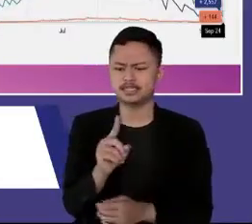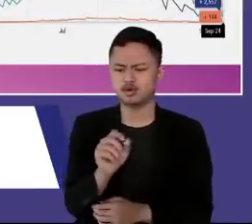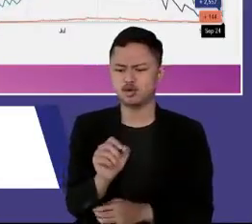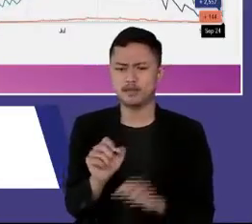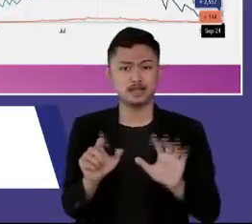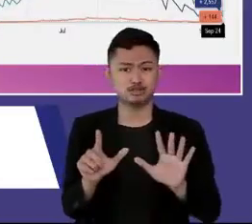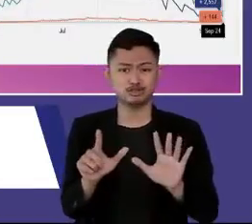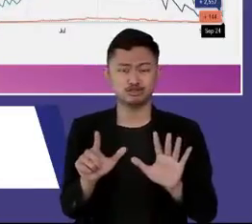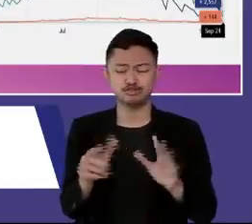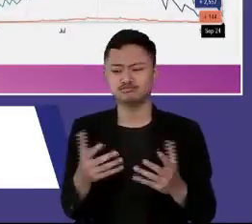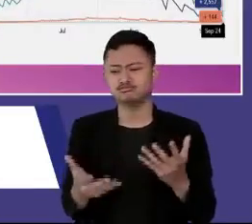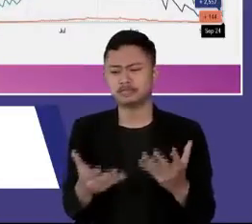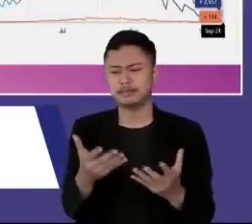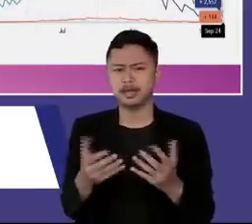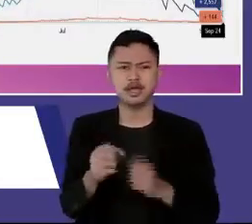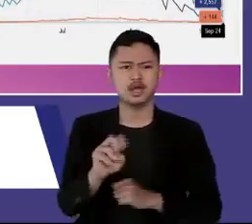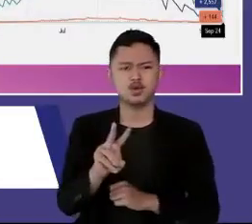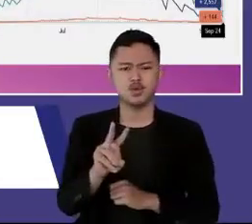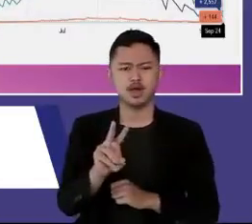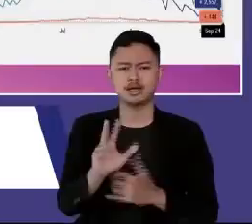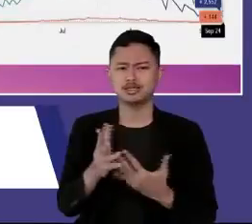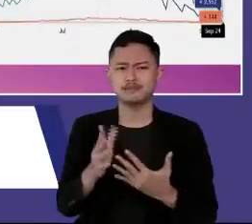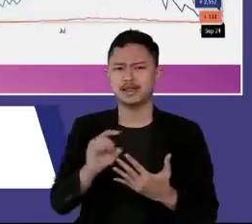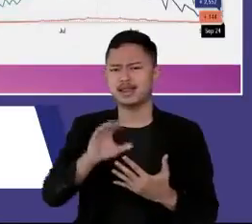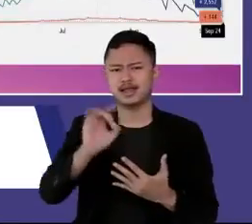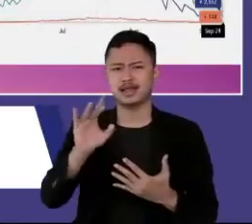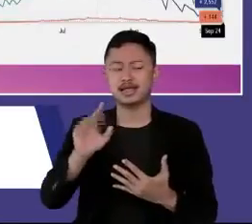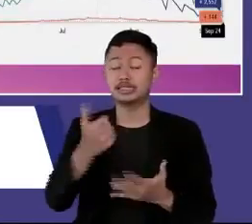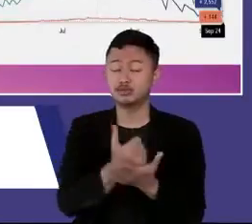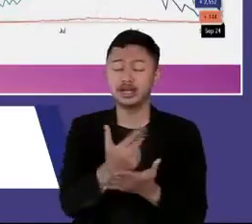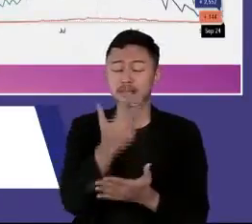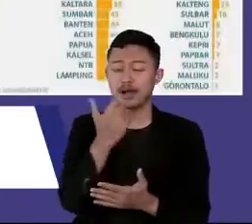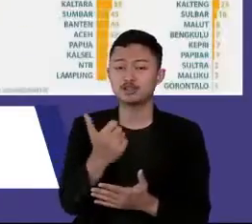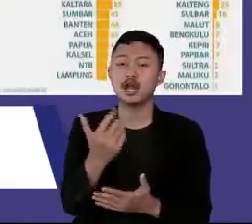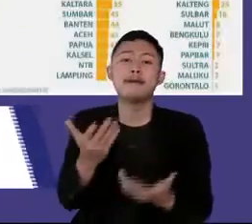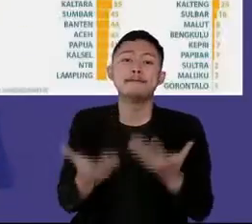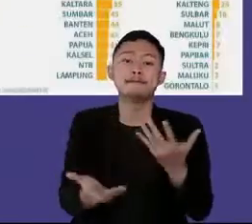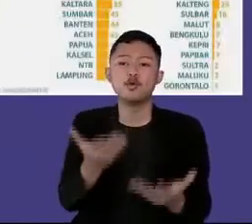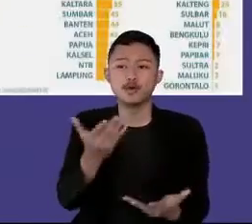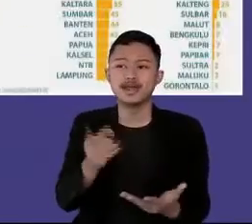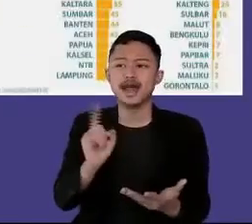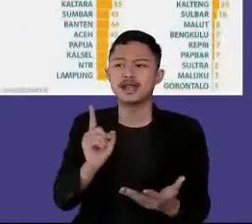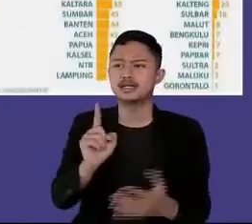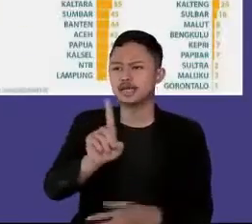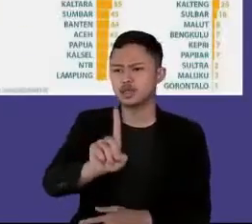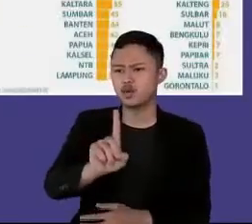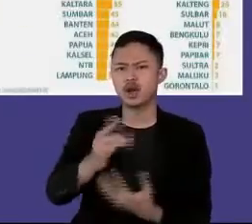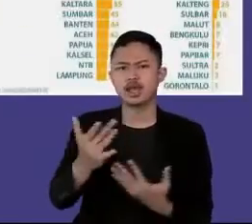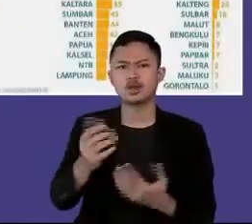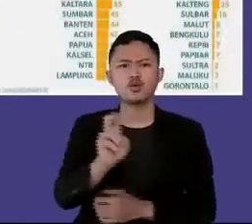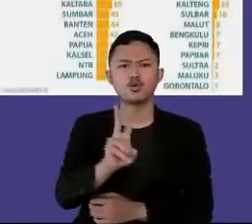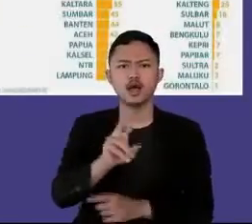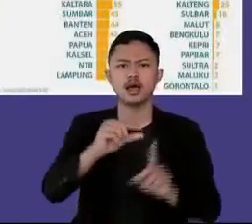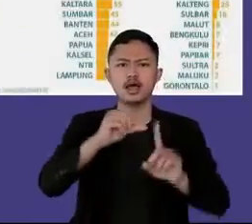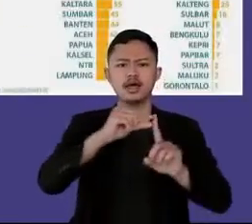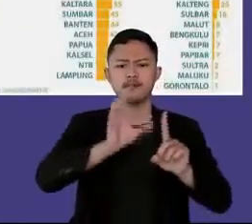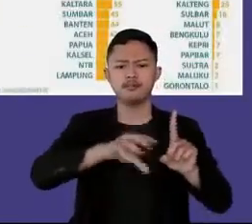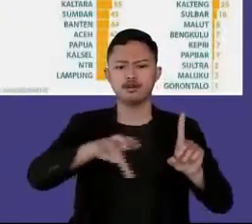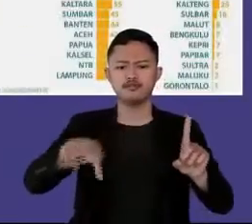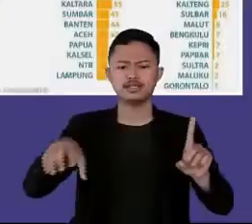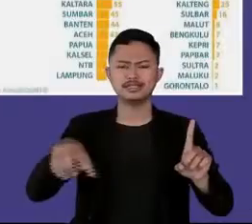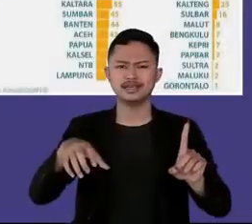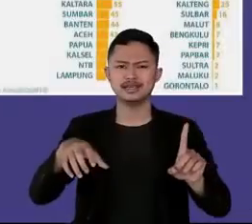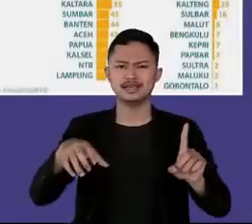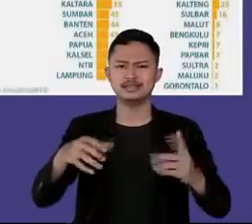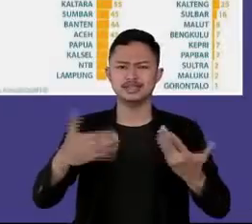1,7 sampai2 1,9 ini ini bagus juga Walaupun ada 12 provinsi yang masih tinggi di atas